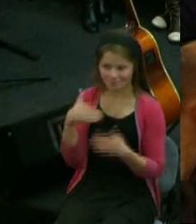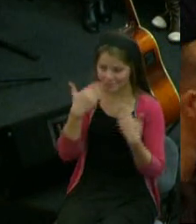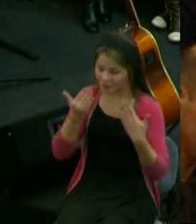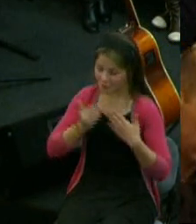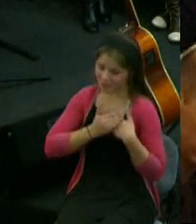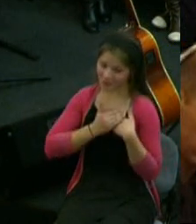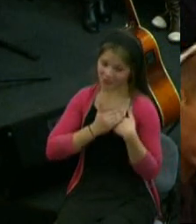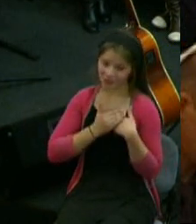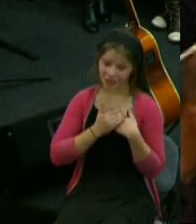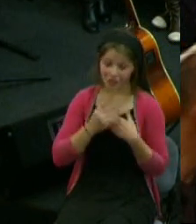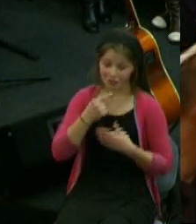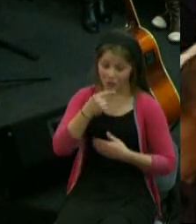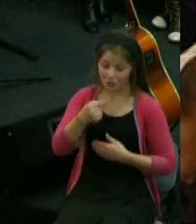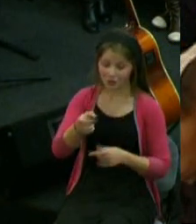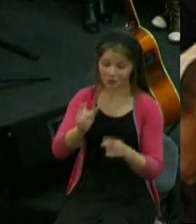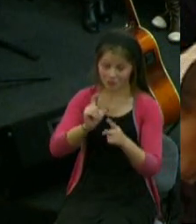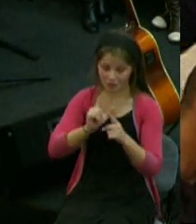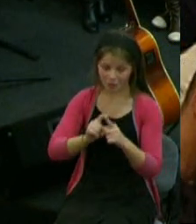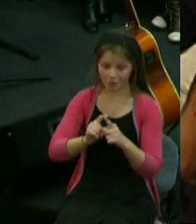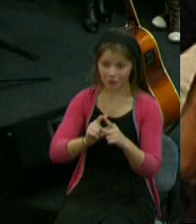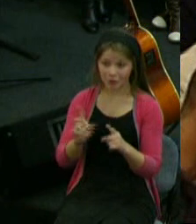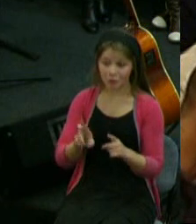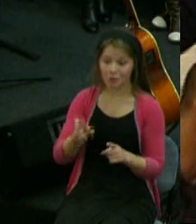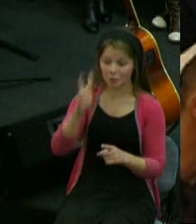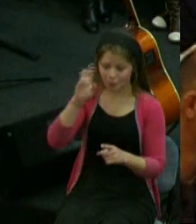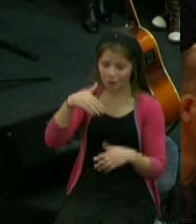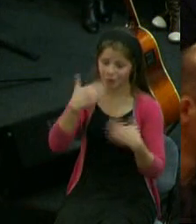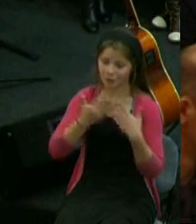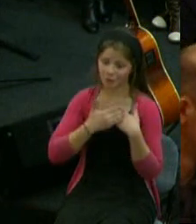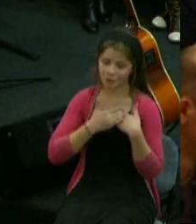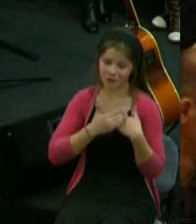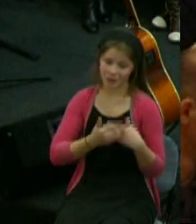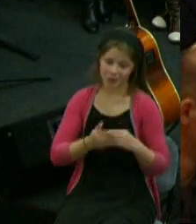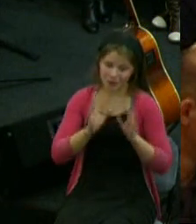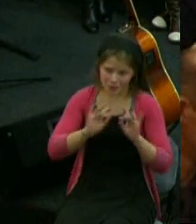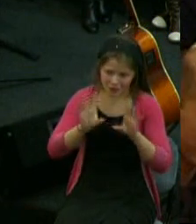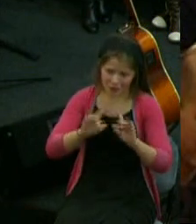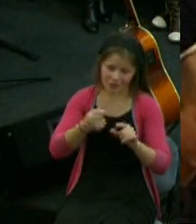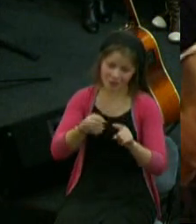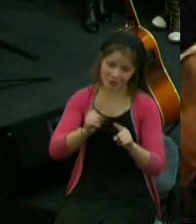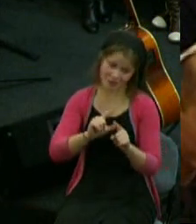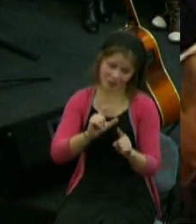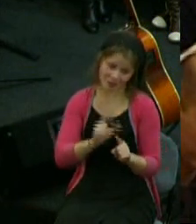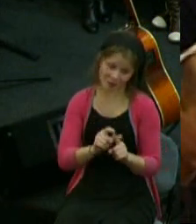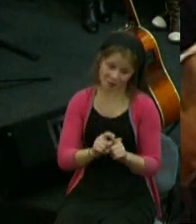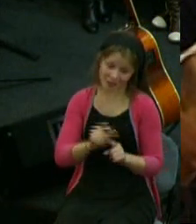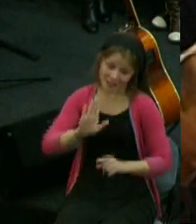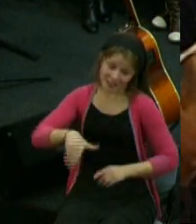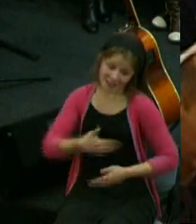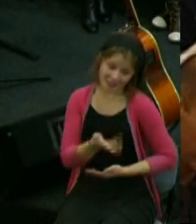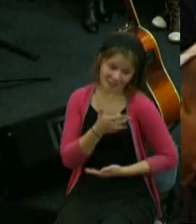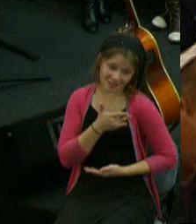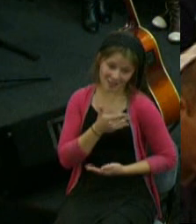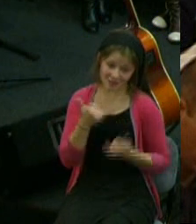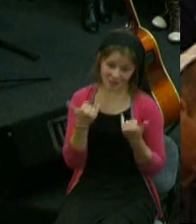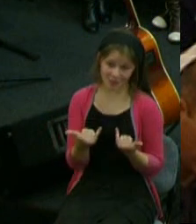любив. Ісус, Він любив. Він їм говорив слово, що Бог їх любить. Він доносив це слово. Друзі, хай би ось таке